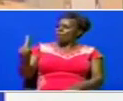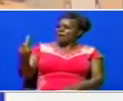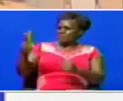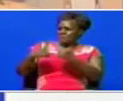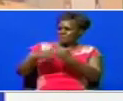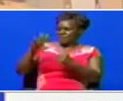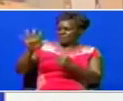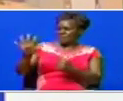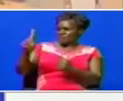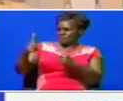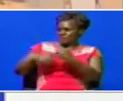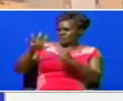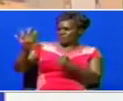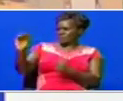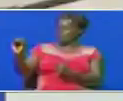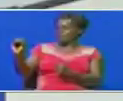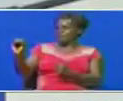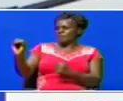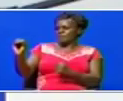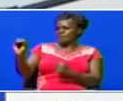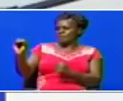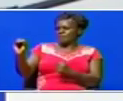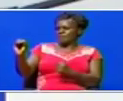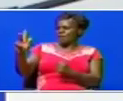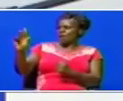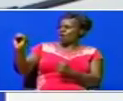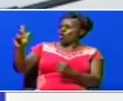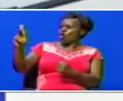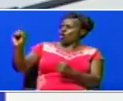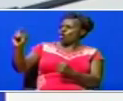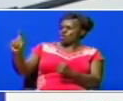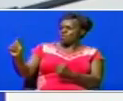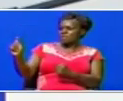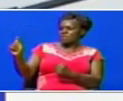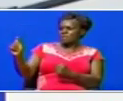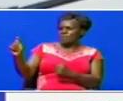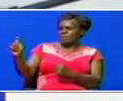175,650. John Ekur Okot,